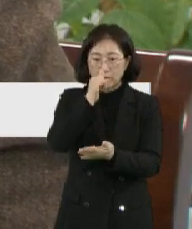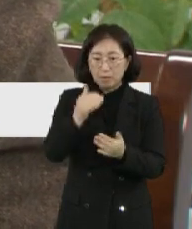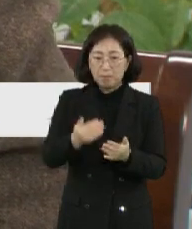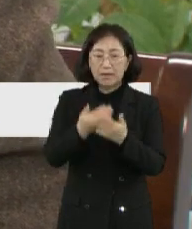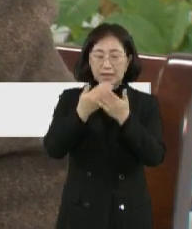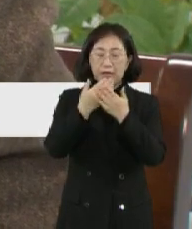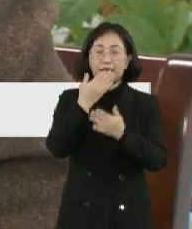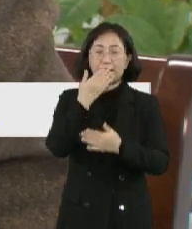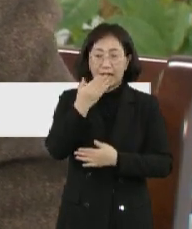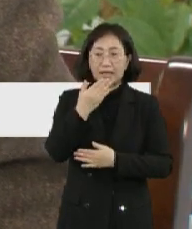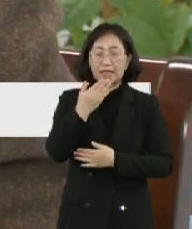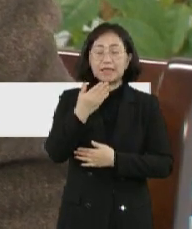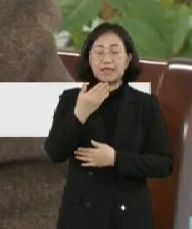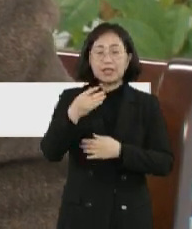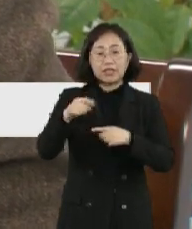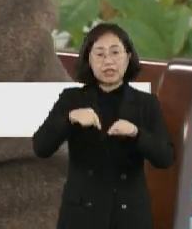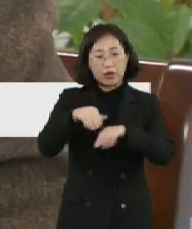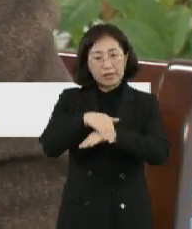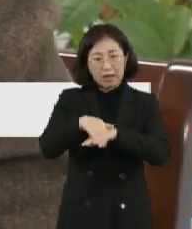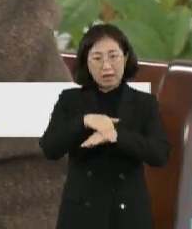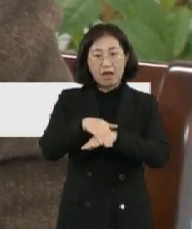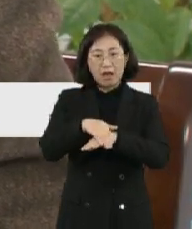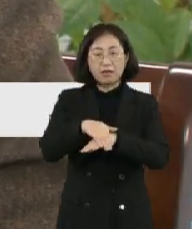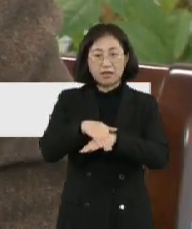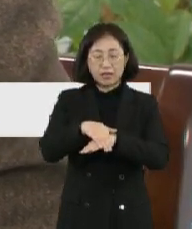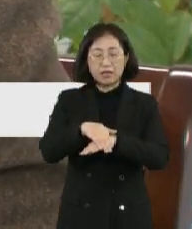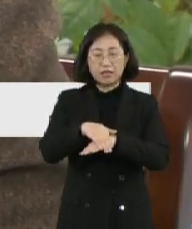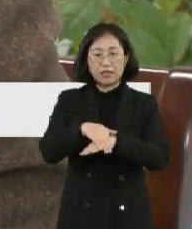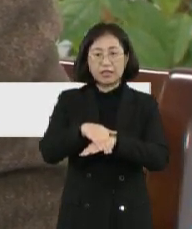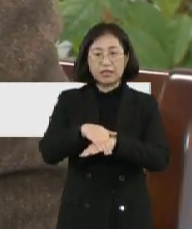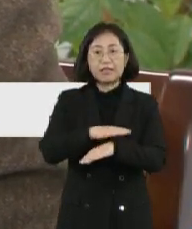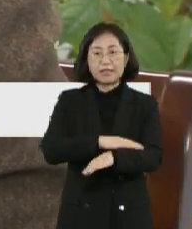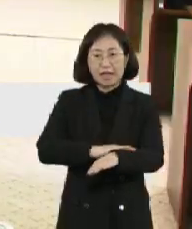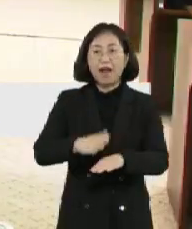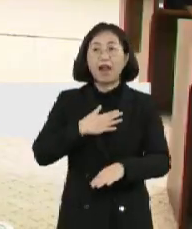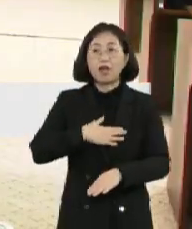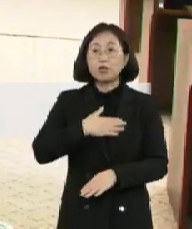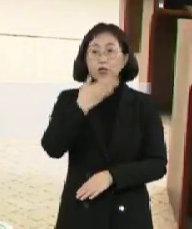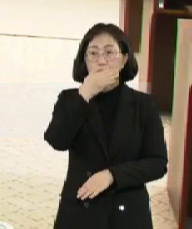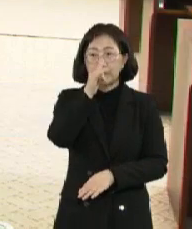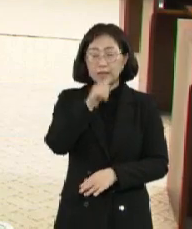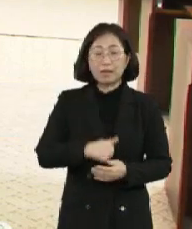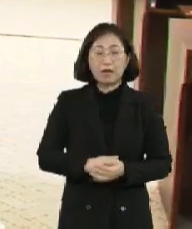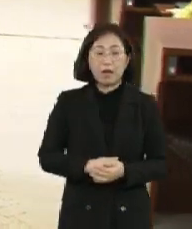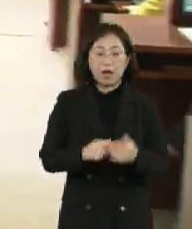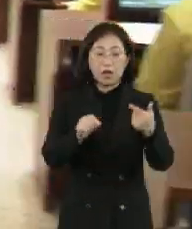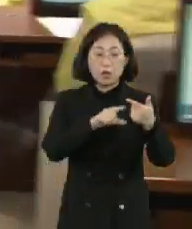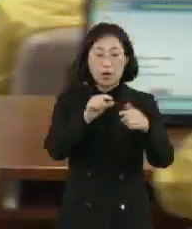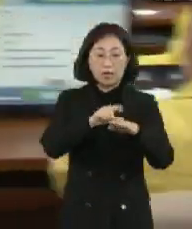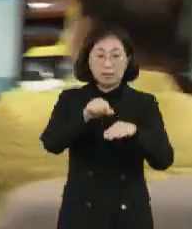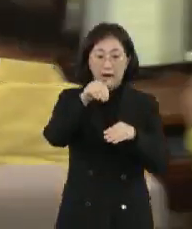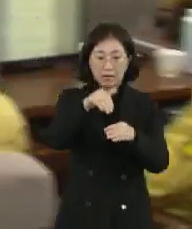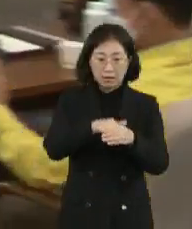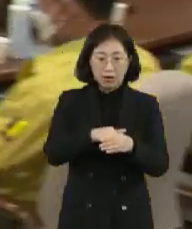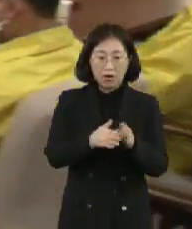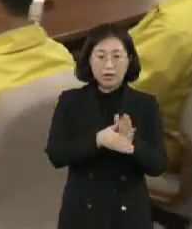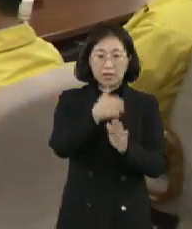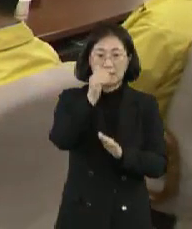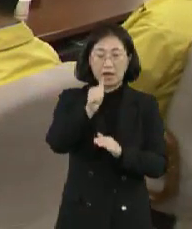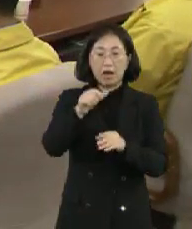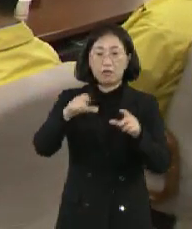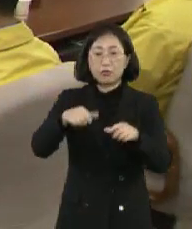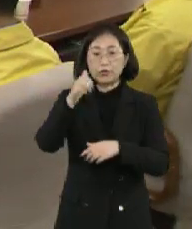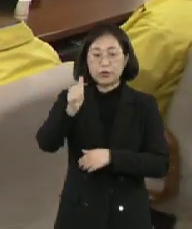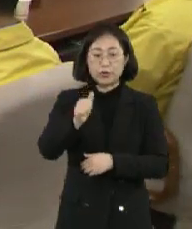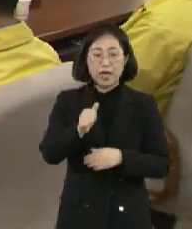발전의 가능성이라든지 이런 부분들을 높게 좀 꾀할 수 있다. 6월 지방선거 시장 군수직에